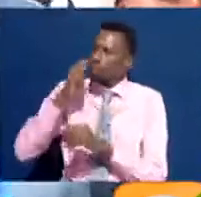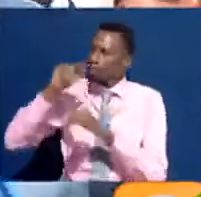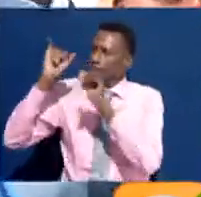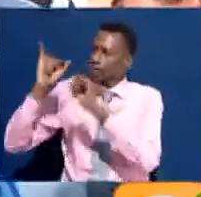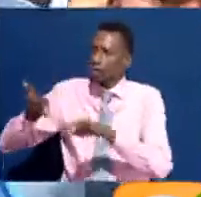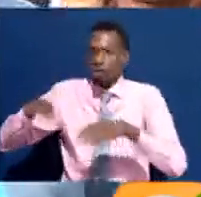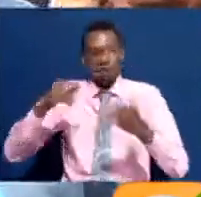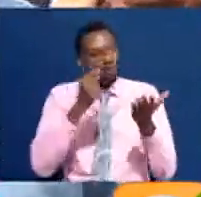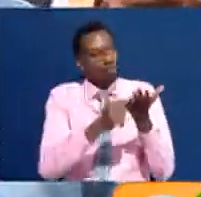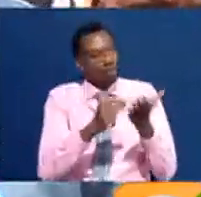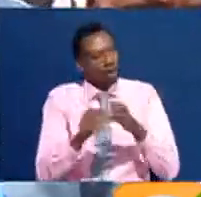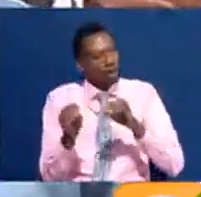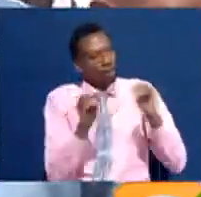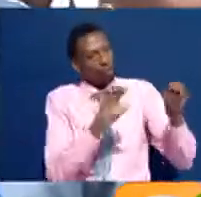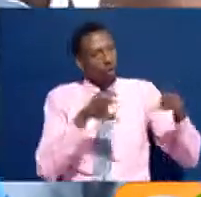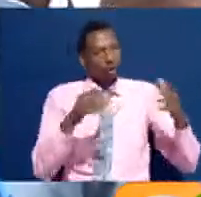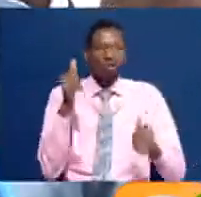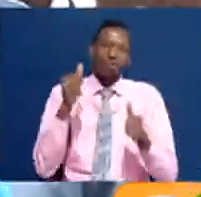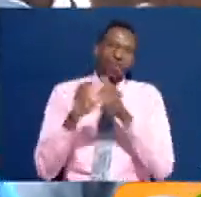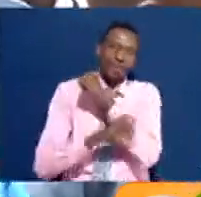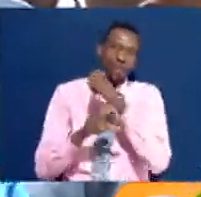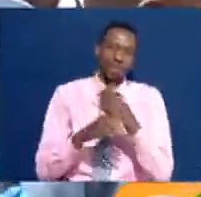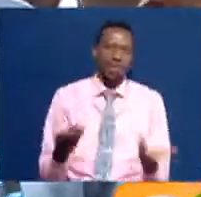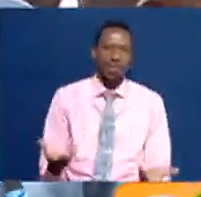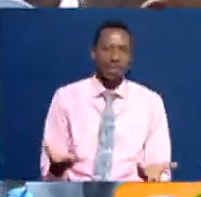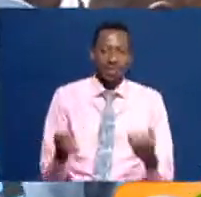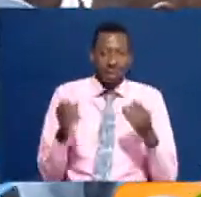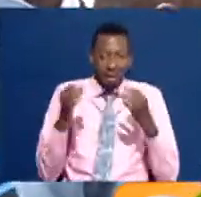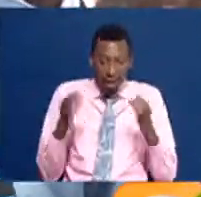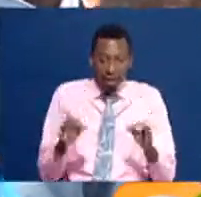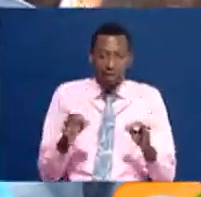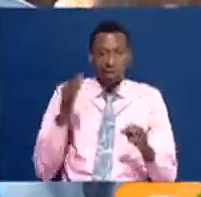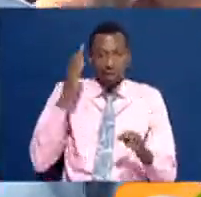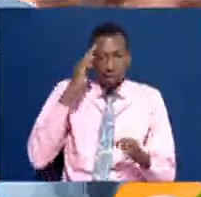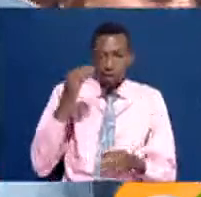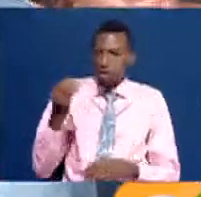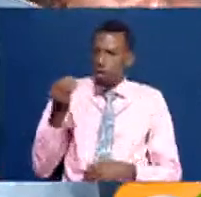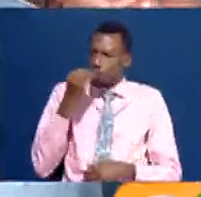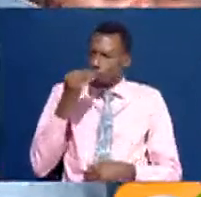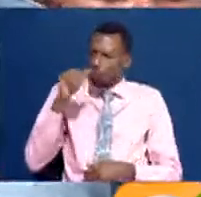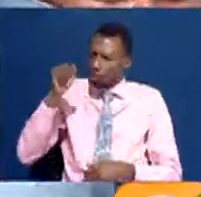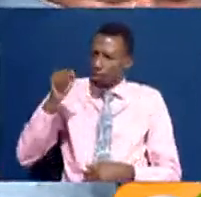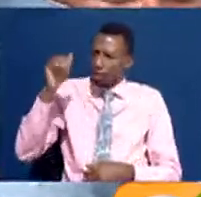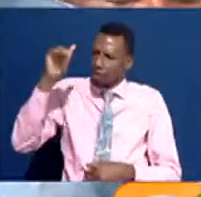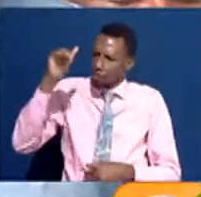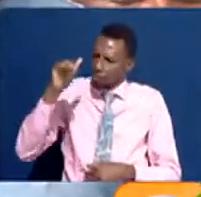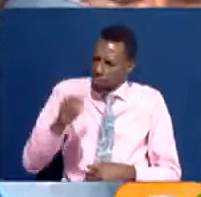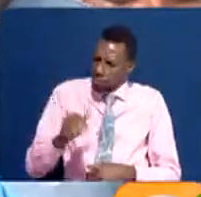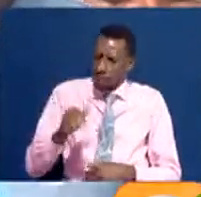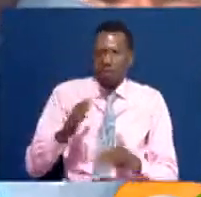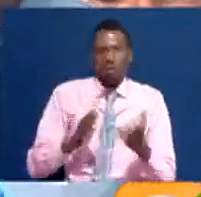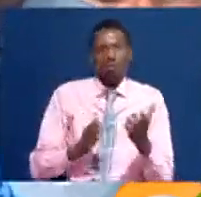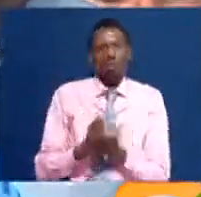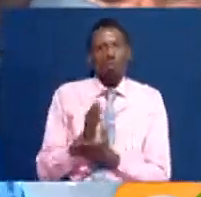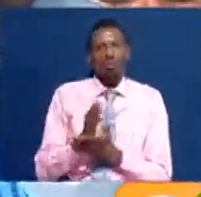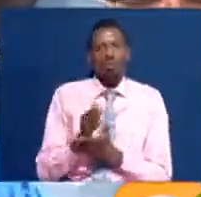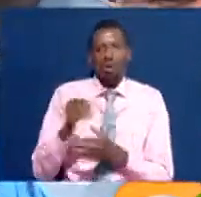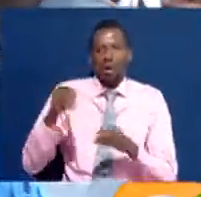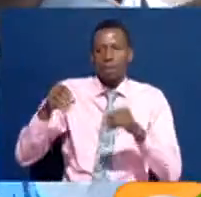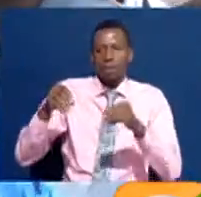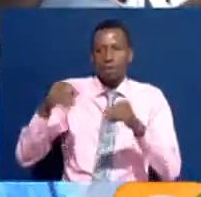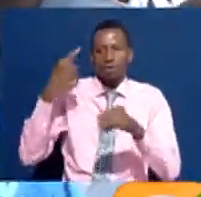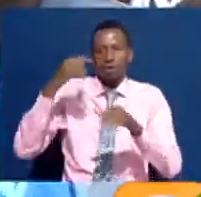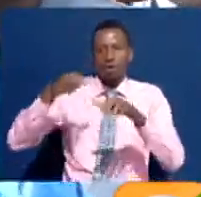tuende Uganda ama tunakaa nchi gani? Hata kama tumeambiwa chakula ndio imerudi chini kupitia ile mbolea